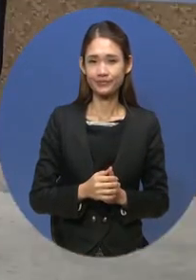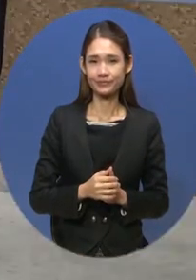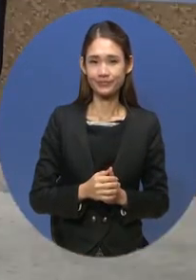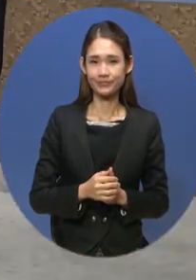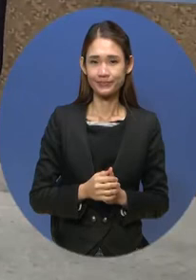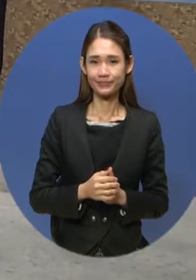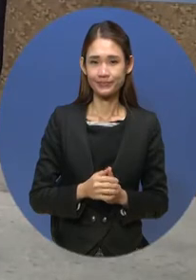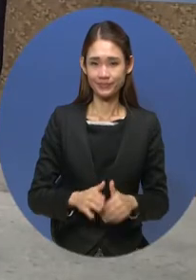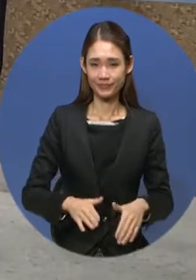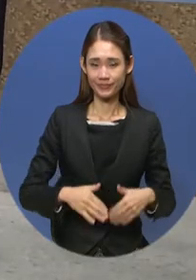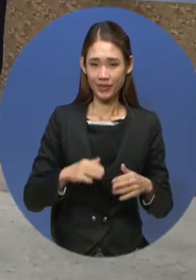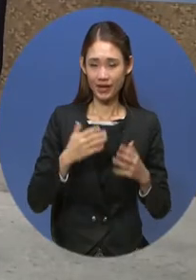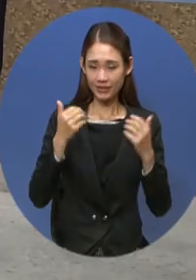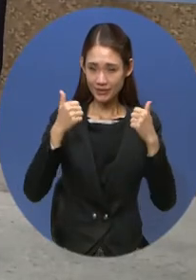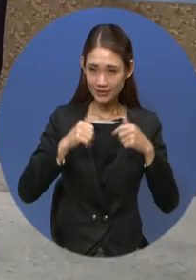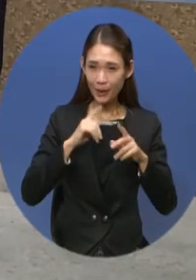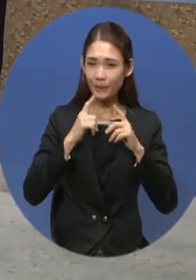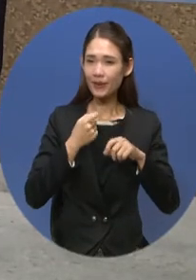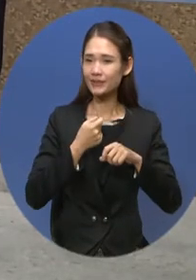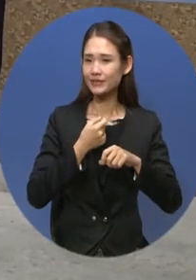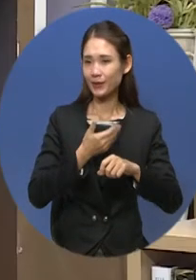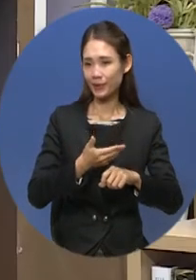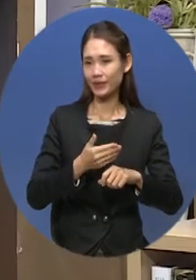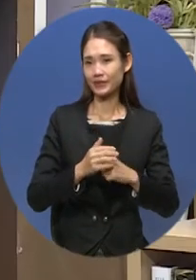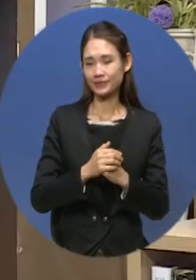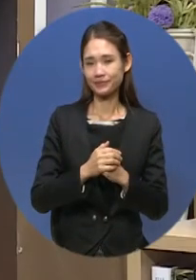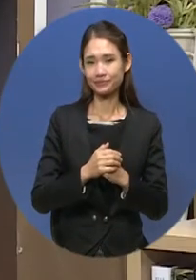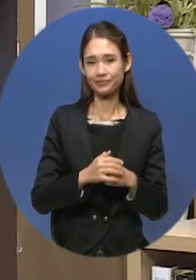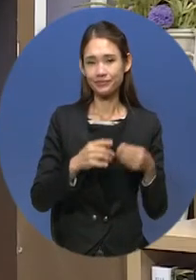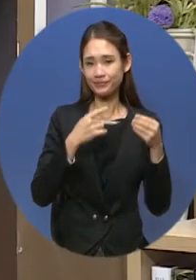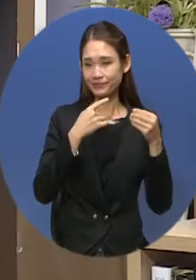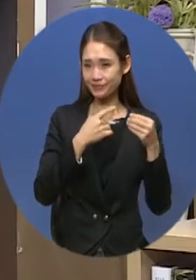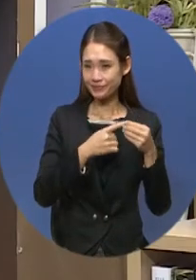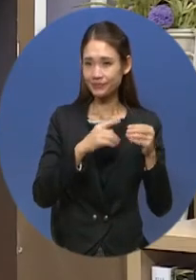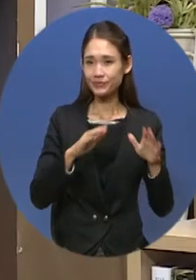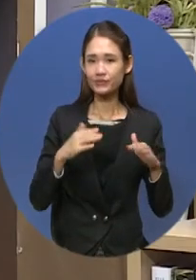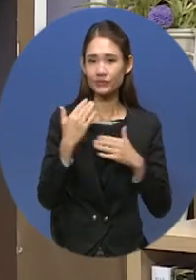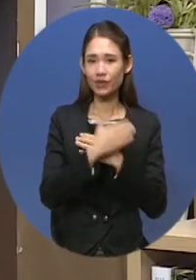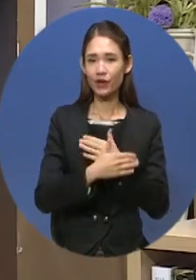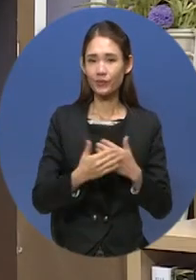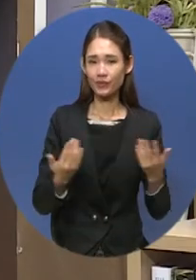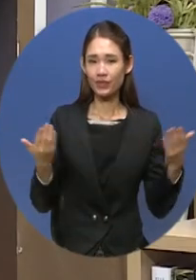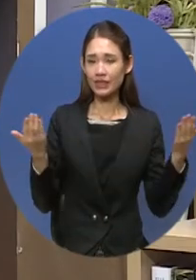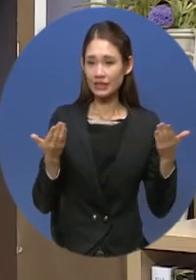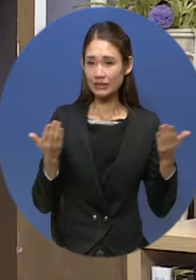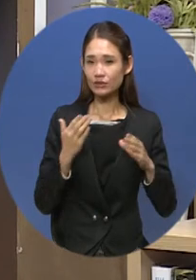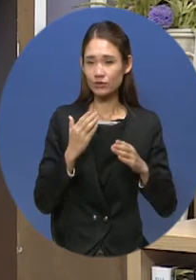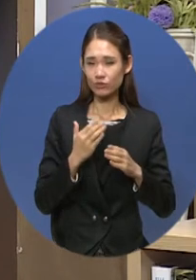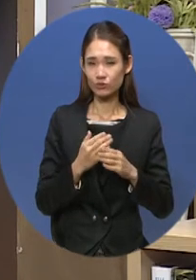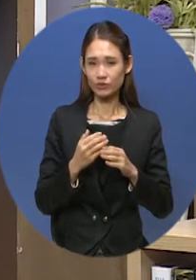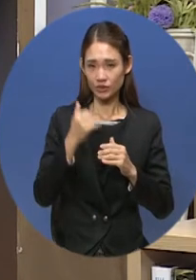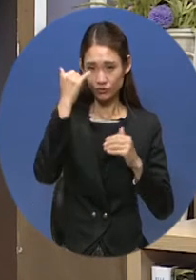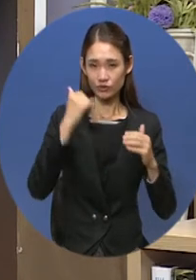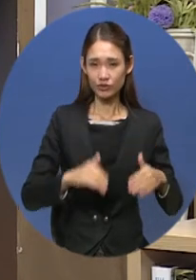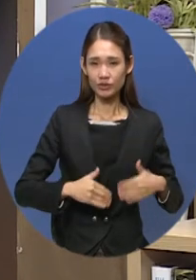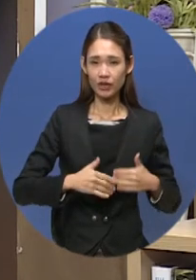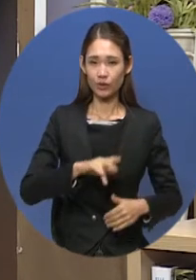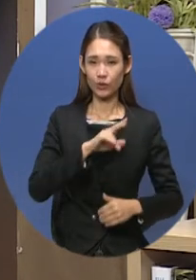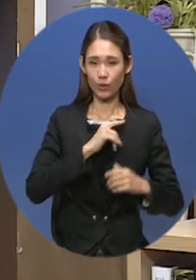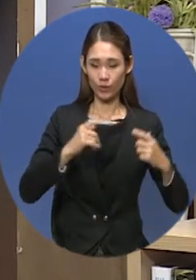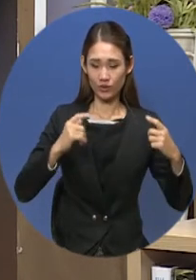네, 따뜻한 인사 말씀 전해주셨는데요. 그럼 먼저 지금 몸담고 계신 이 충남도의회에